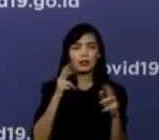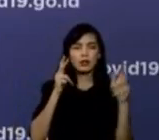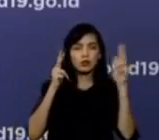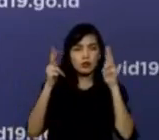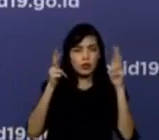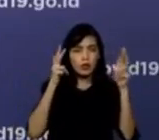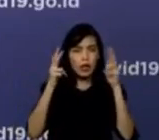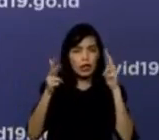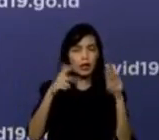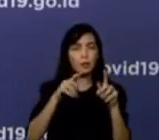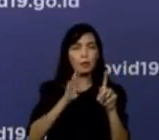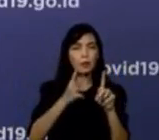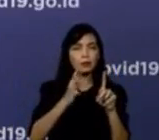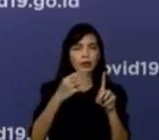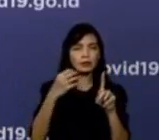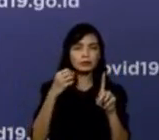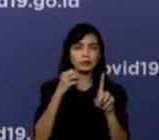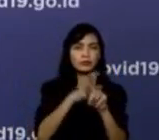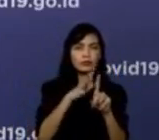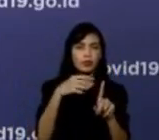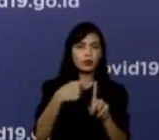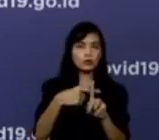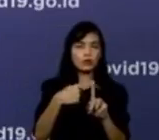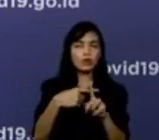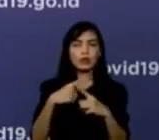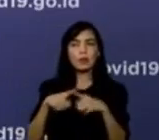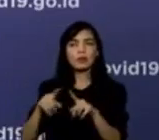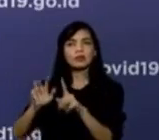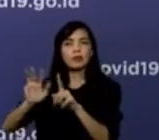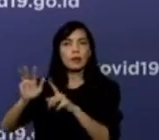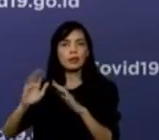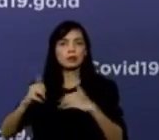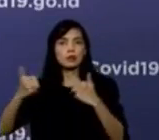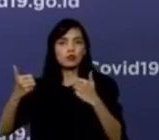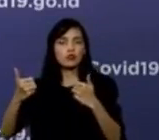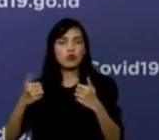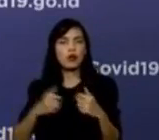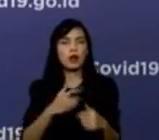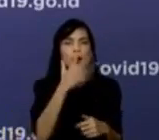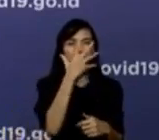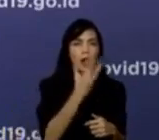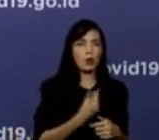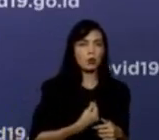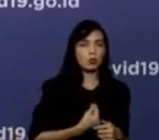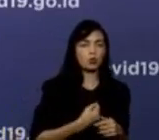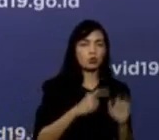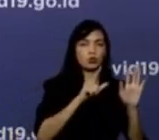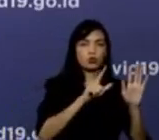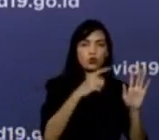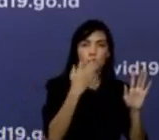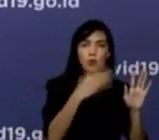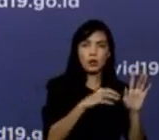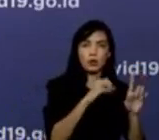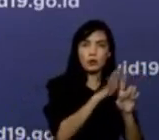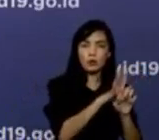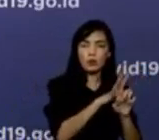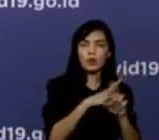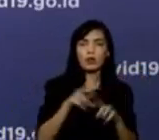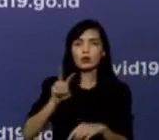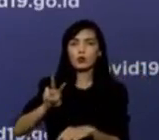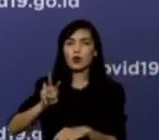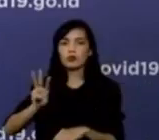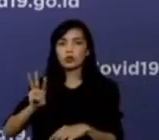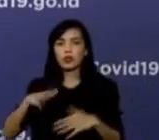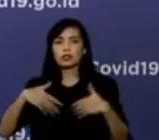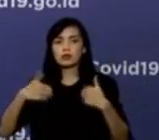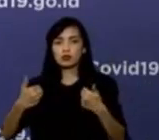Barat hari ini melaporkan 14 kasus baru namun 19 sembuh. Maluku 7 kasus baru dan 23